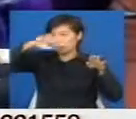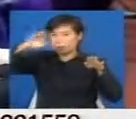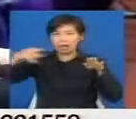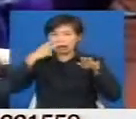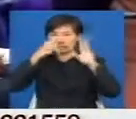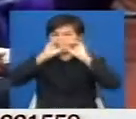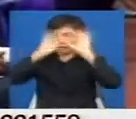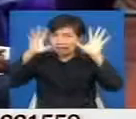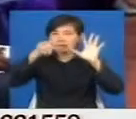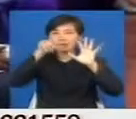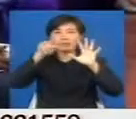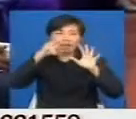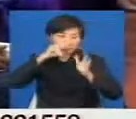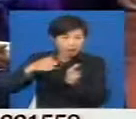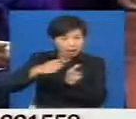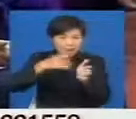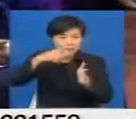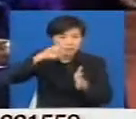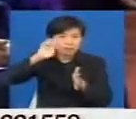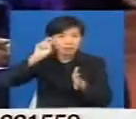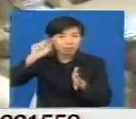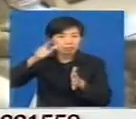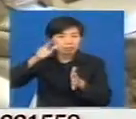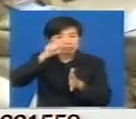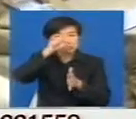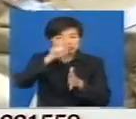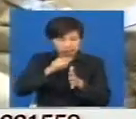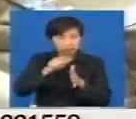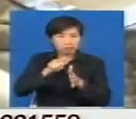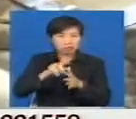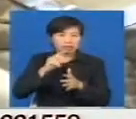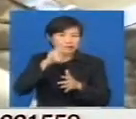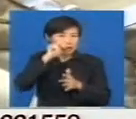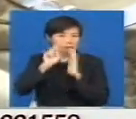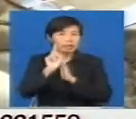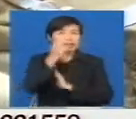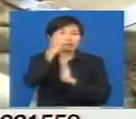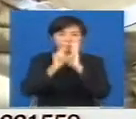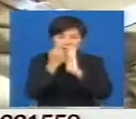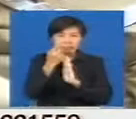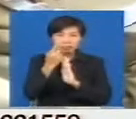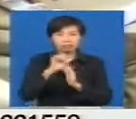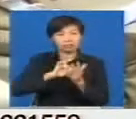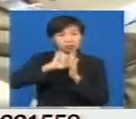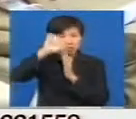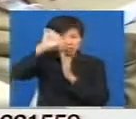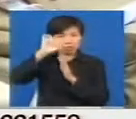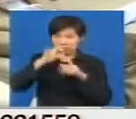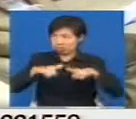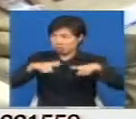ะฮะ ได้เห็นสภาพแม่น้ำปิงก็ต้นน้ำจริงๆเหมือนกัน ครับ นะครับแล้วก็เชียงใหม่ก็ใหญ่นะฮะจังหวัดใหญ่พอนะฮะ